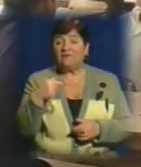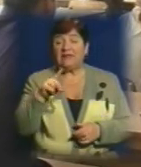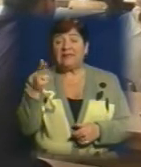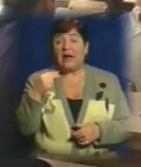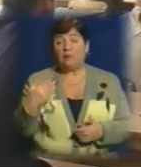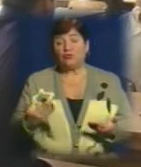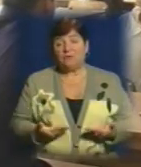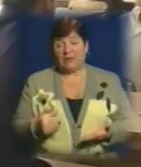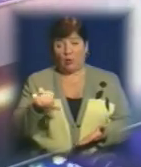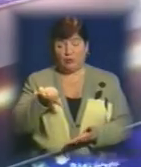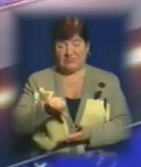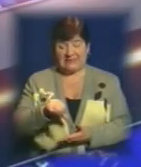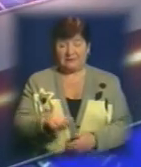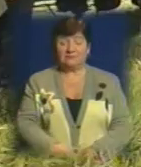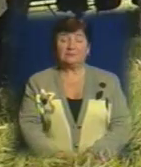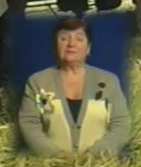проживання учасника.